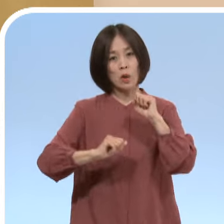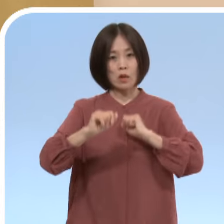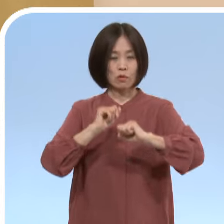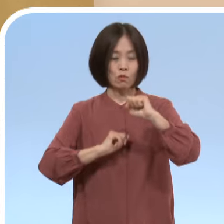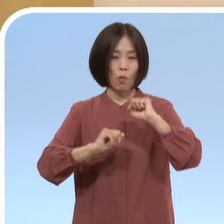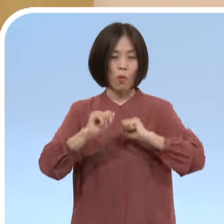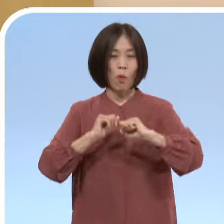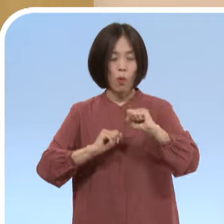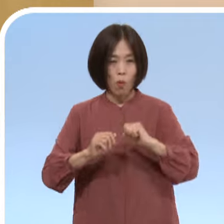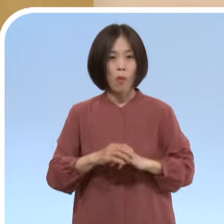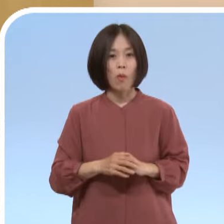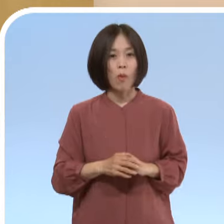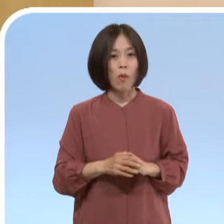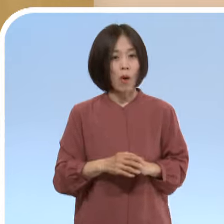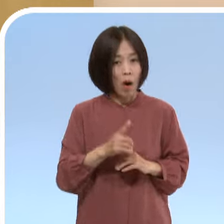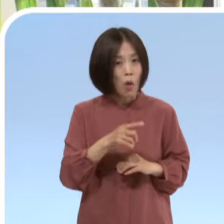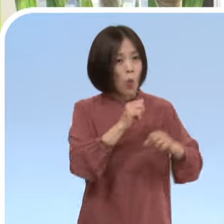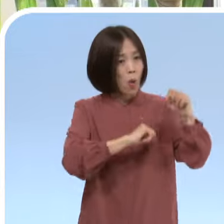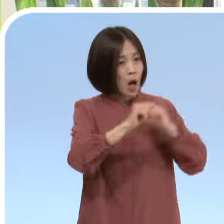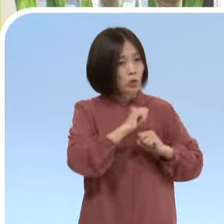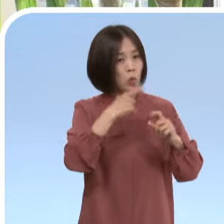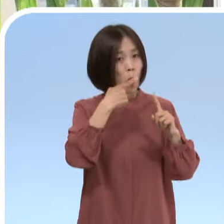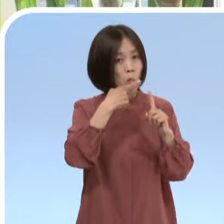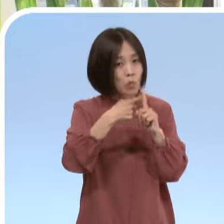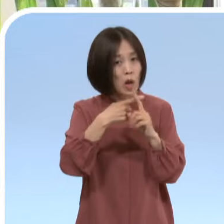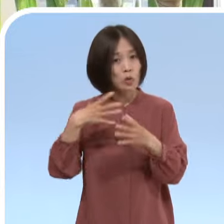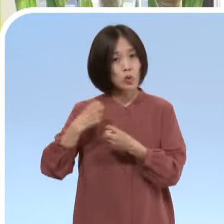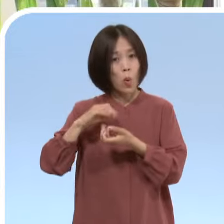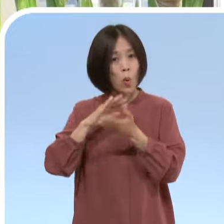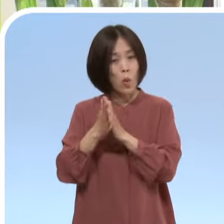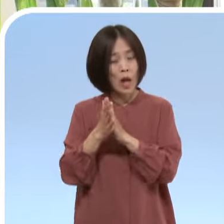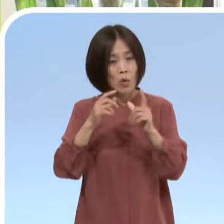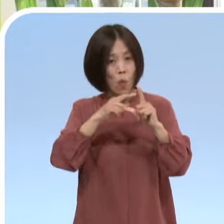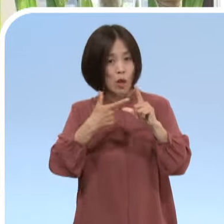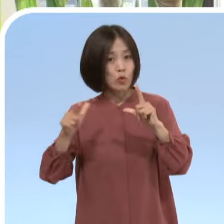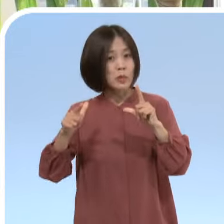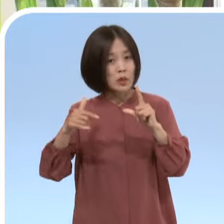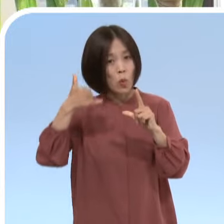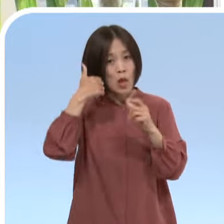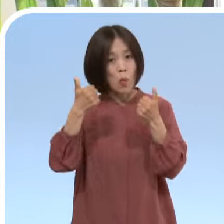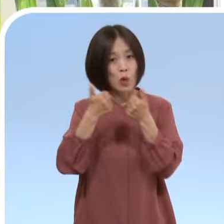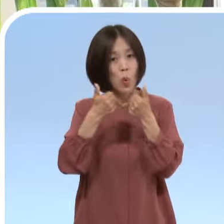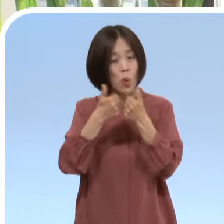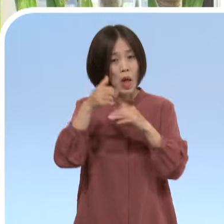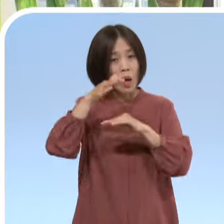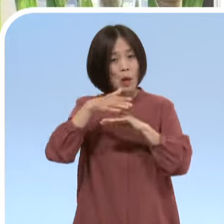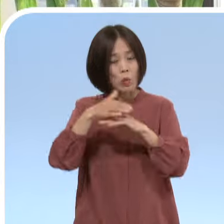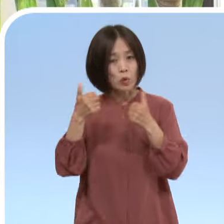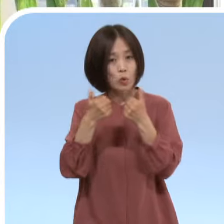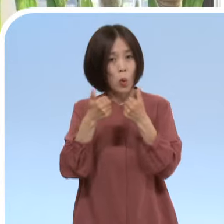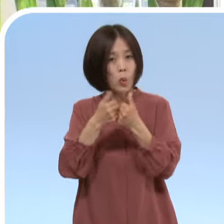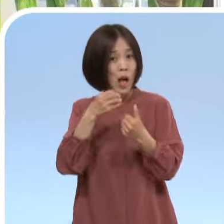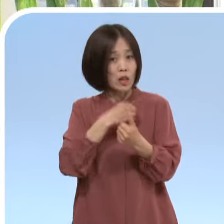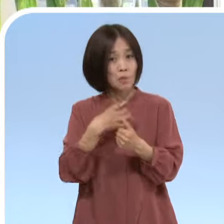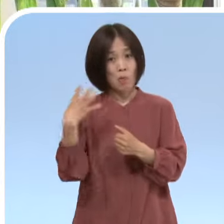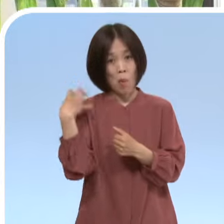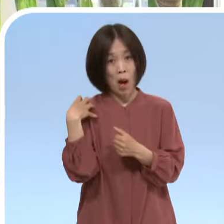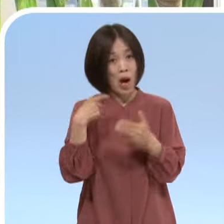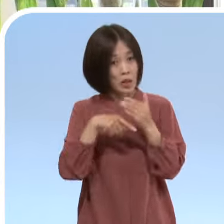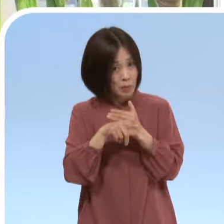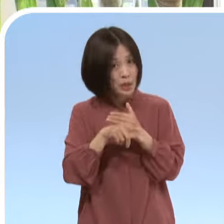するっていうことをしたりとか。 その活動プラス、うん、兵庫県の LGBT 電話相談窓口の相